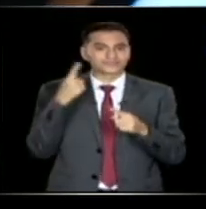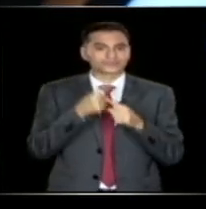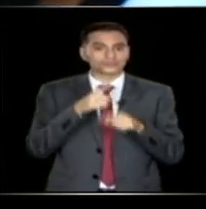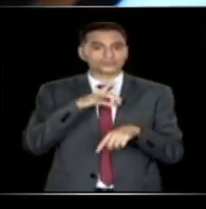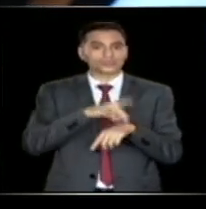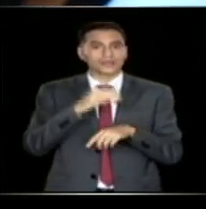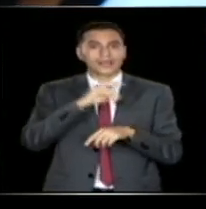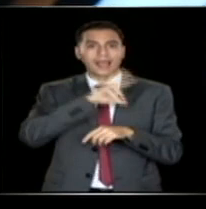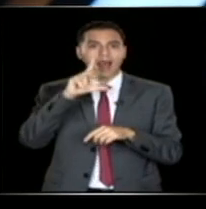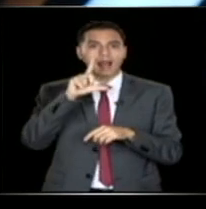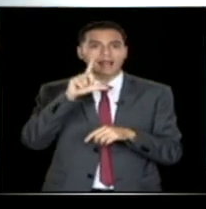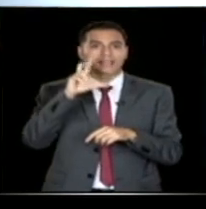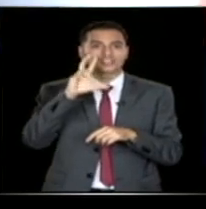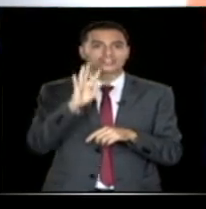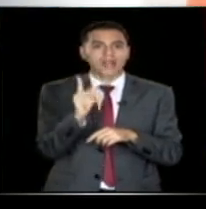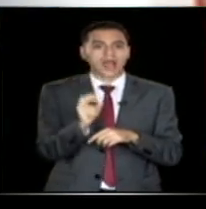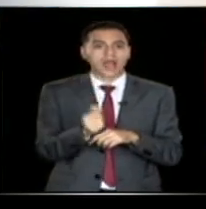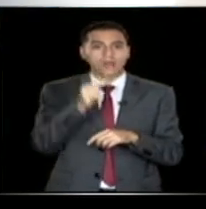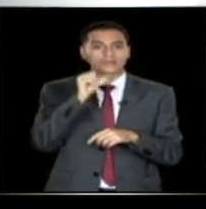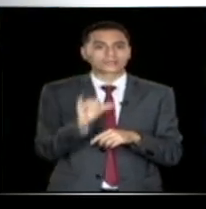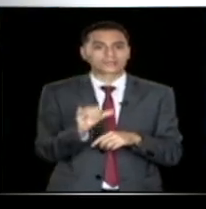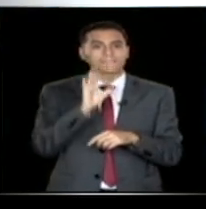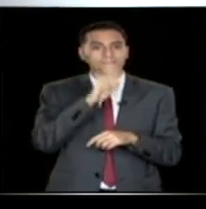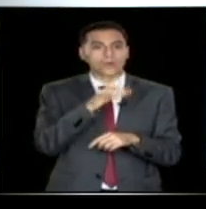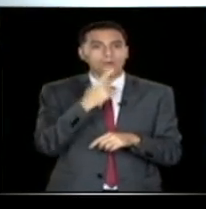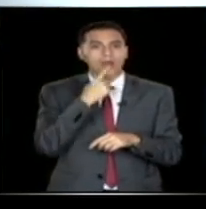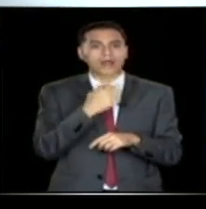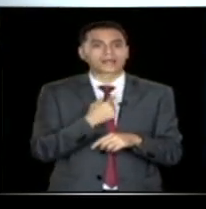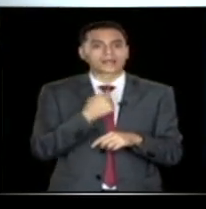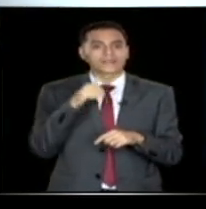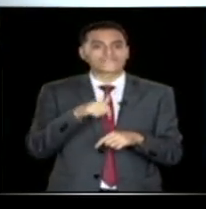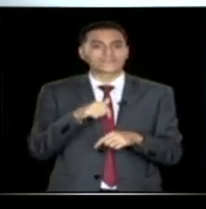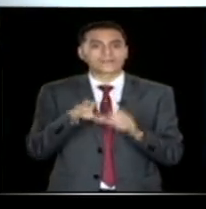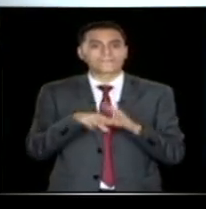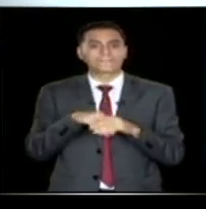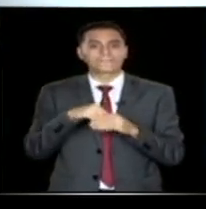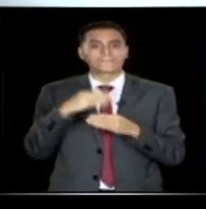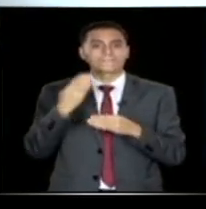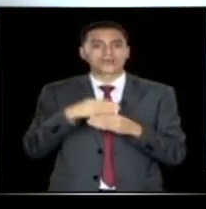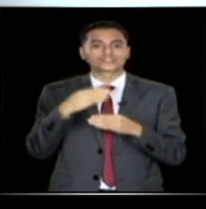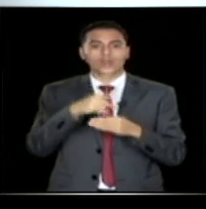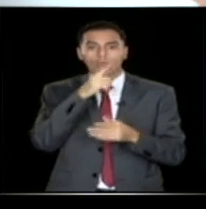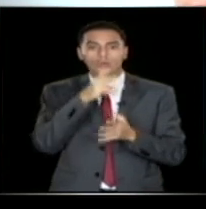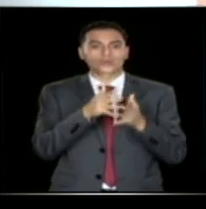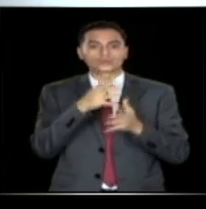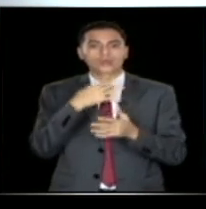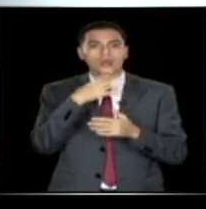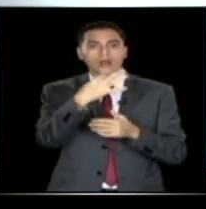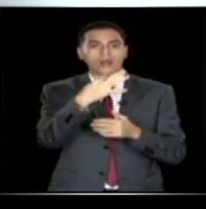فدكتور جلال الشرقاوي كان موجود وقال لي اتفضلي مثلتي مشهد بلغة الإشارة. كانت معايا زميلتي